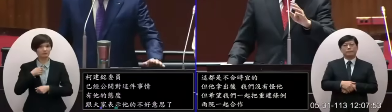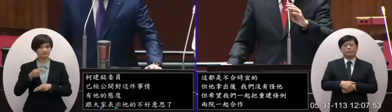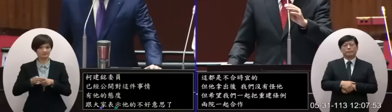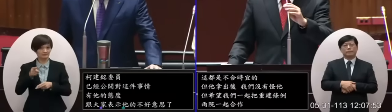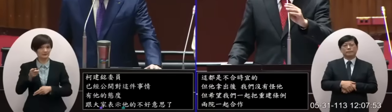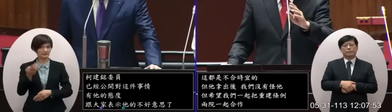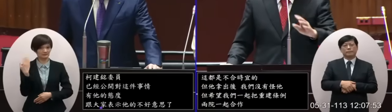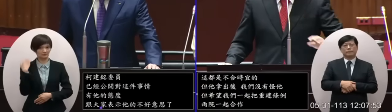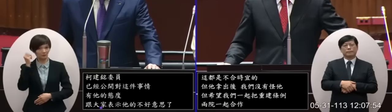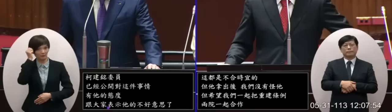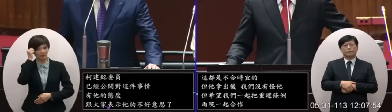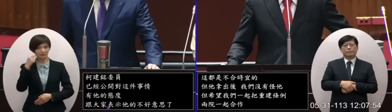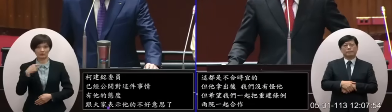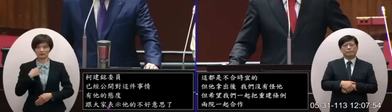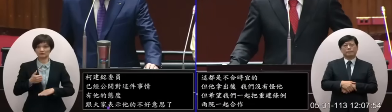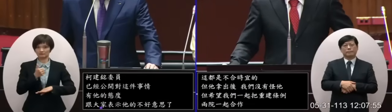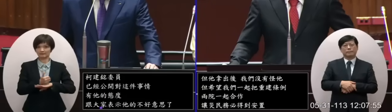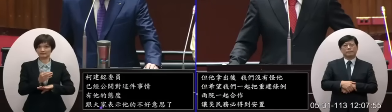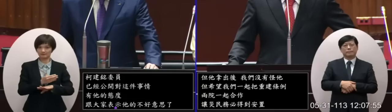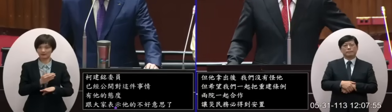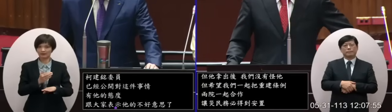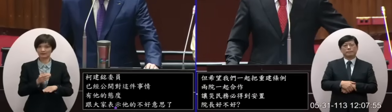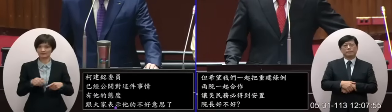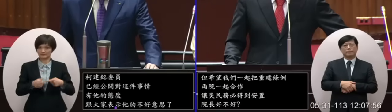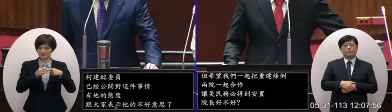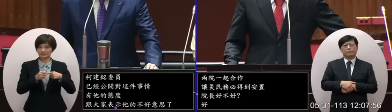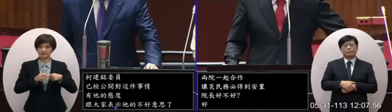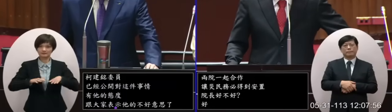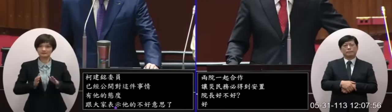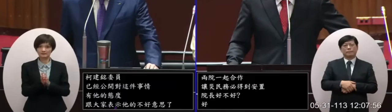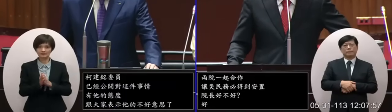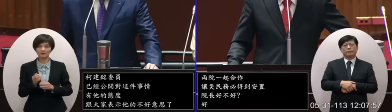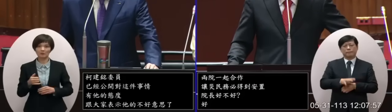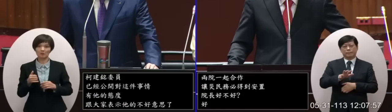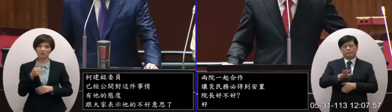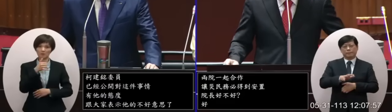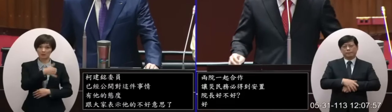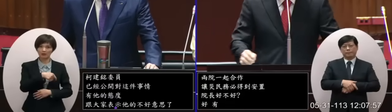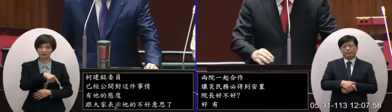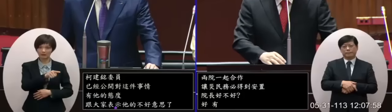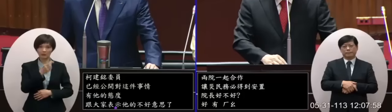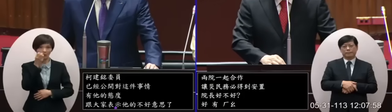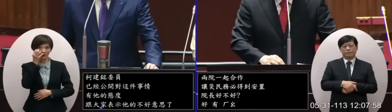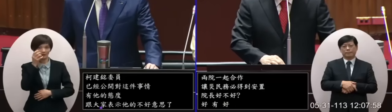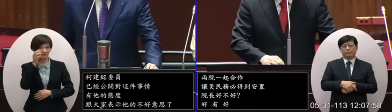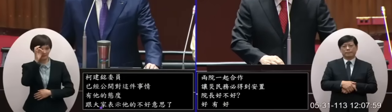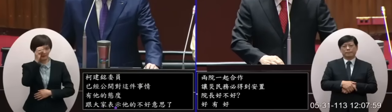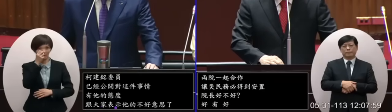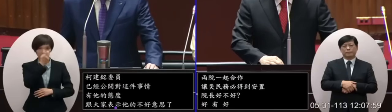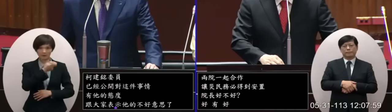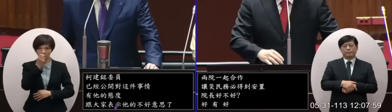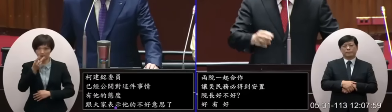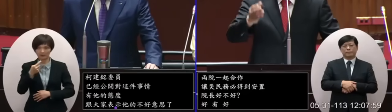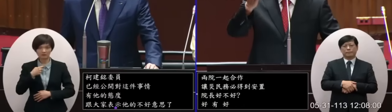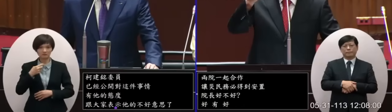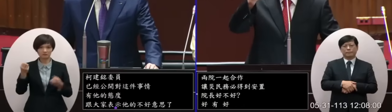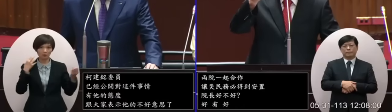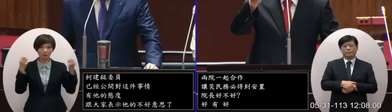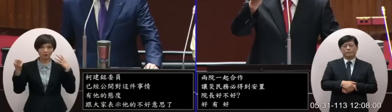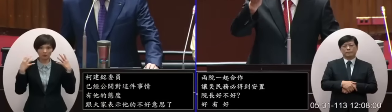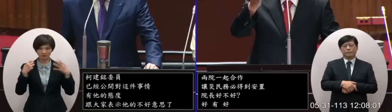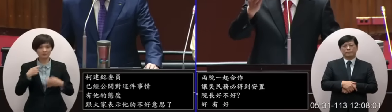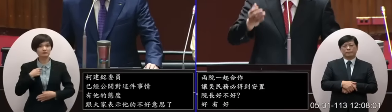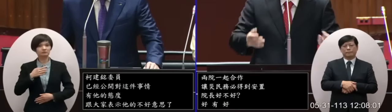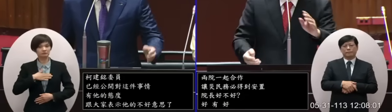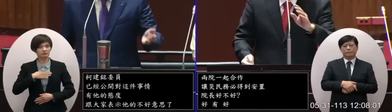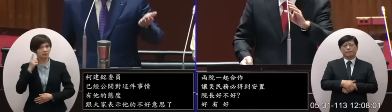得，上任之后我的第一个走访的行程就是到花莲去看看当地的情况。 谢谢， 我们有得到一些资讯，我们可以